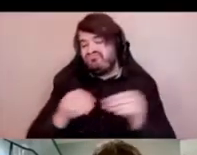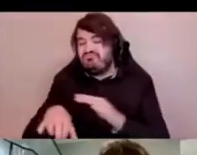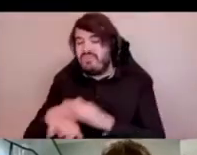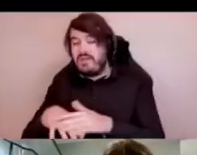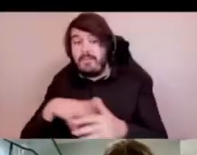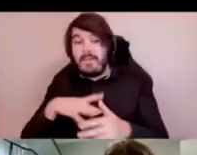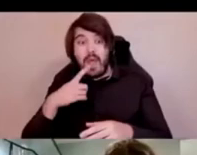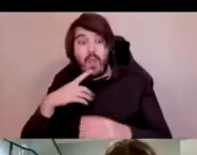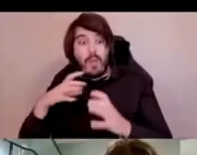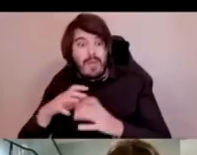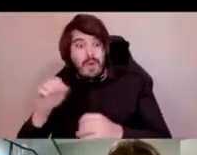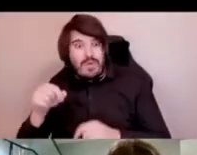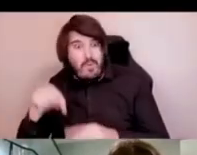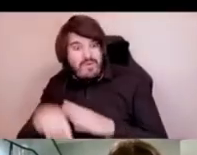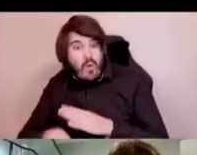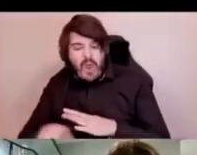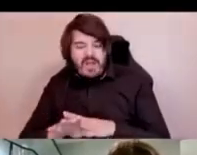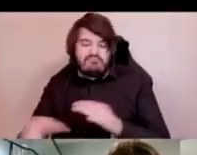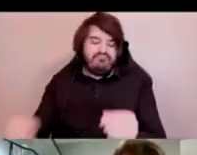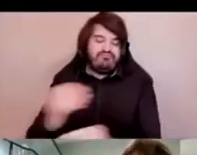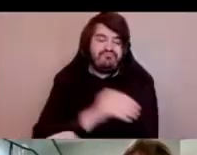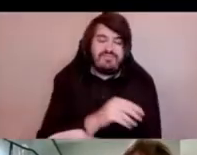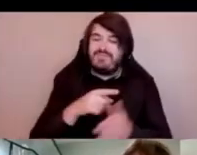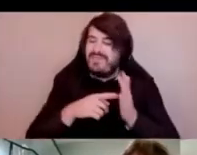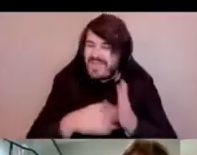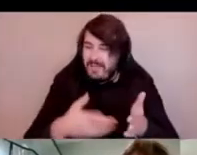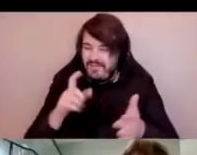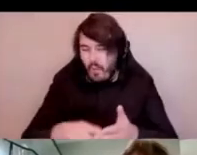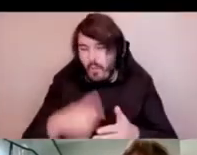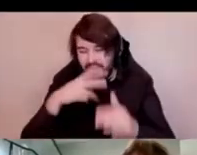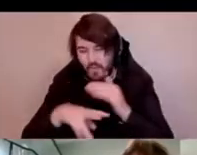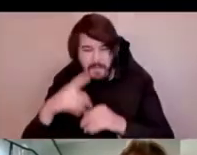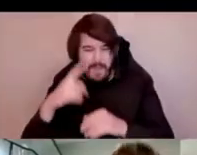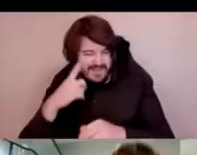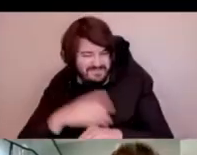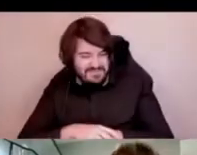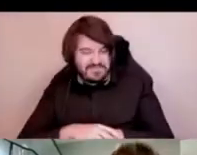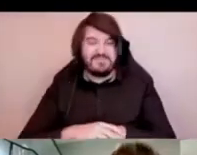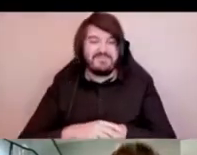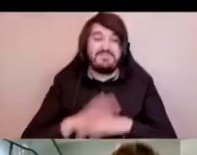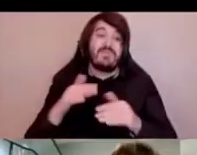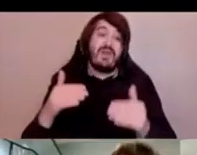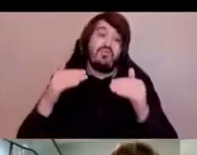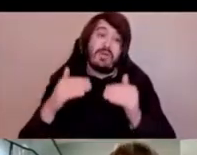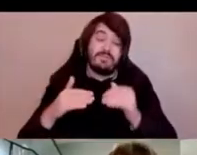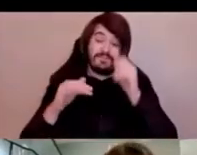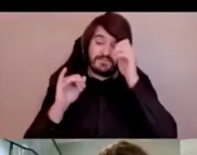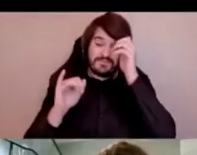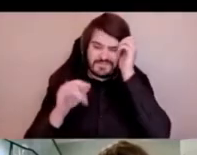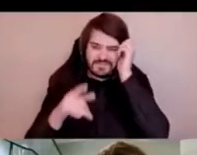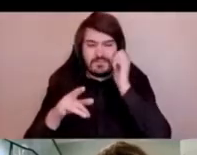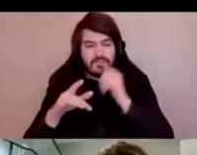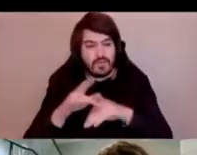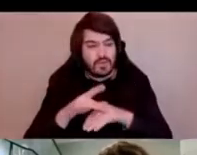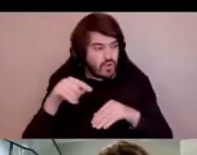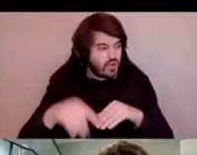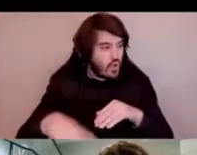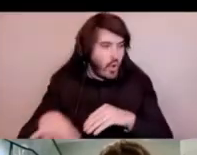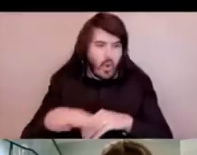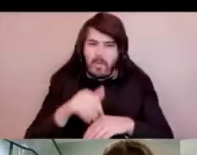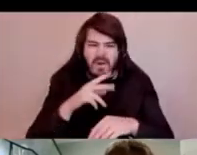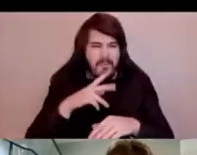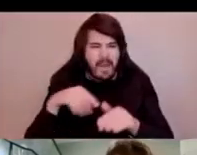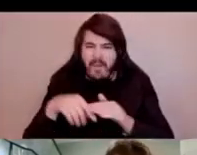oui. Alors, il faut penser à toutes ces choses-là. Puis ensuite, eh bien, si le sol n'est pas très profond, vous